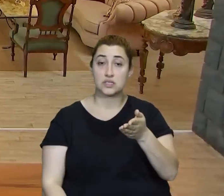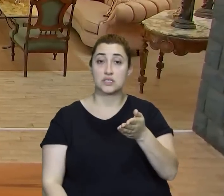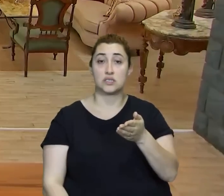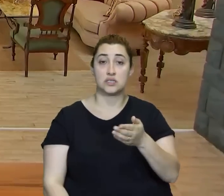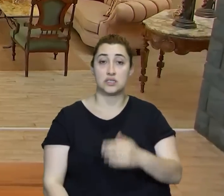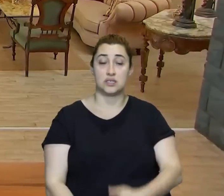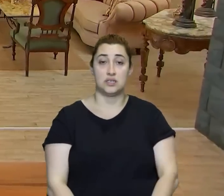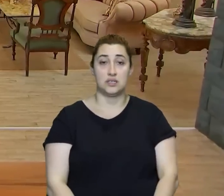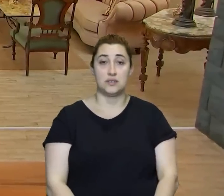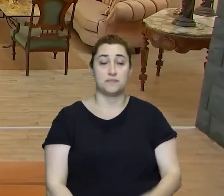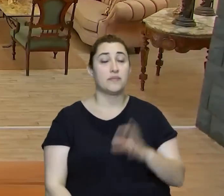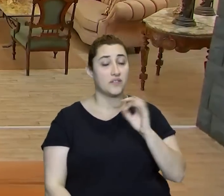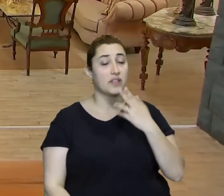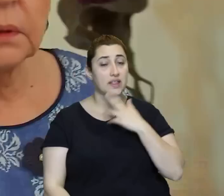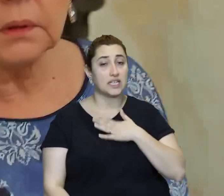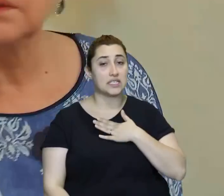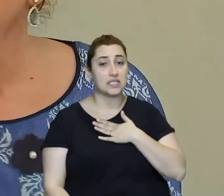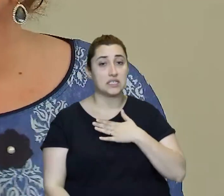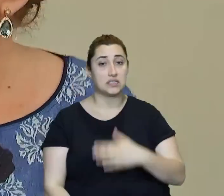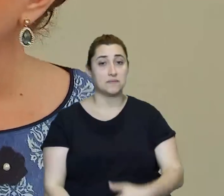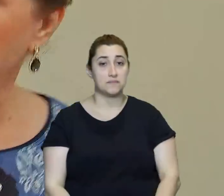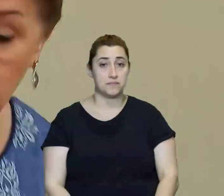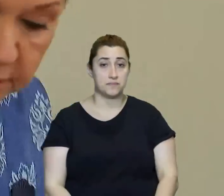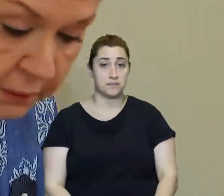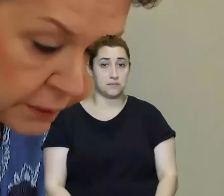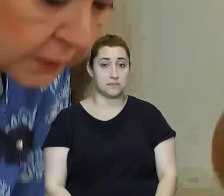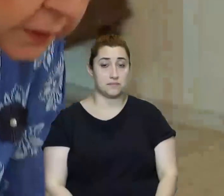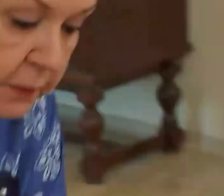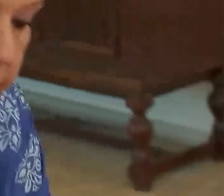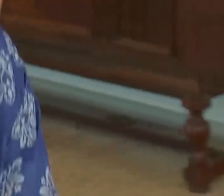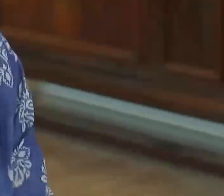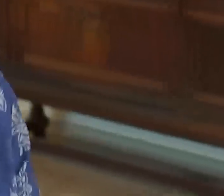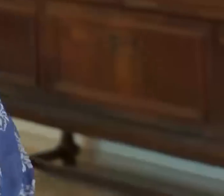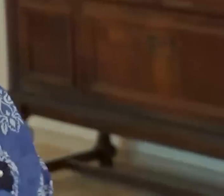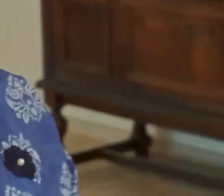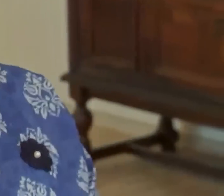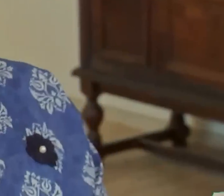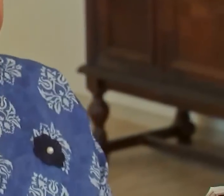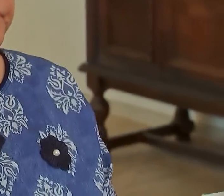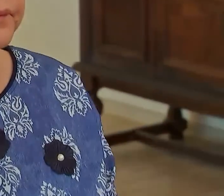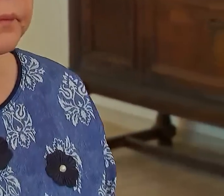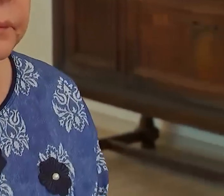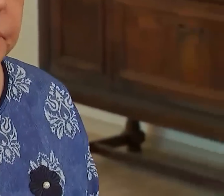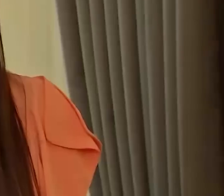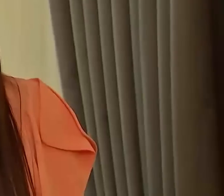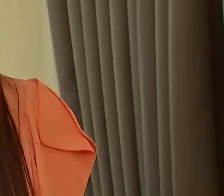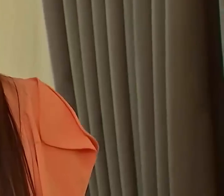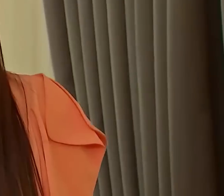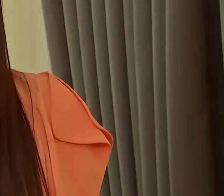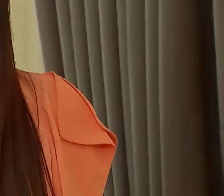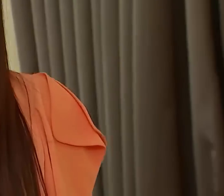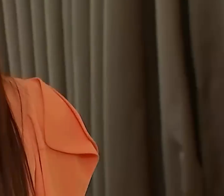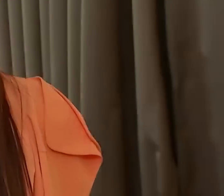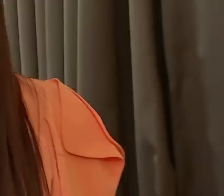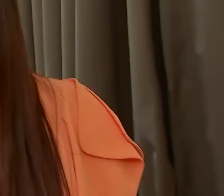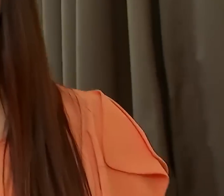sen de? Evet teyzeciğim. Müzeyyen Zehra'ya tavırlı ona yan yan bakıp